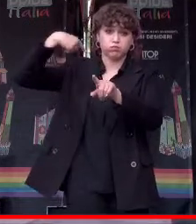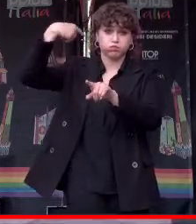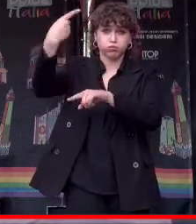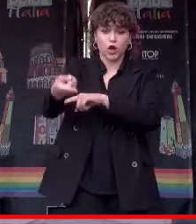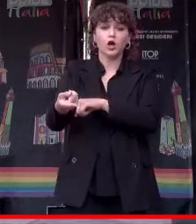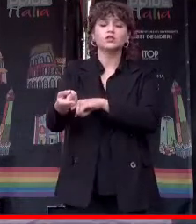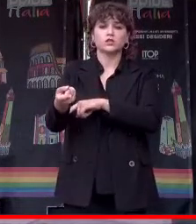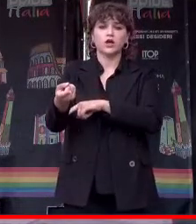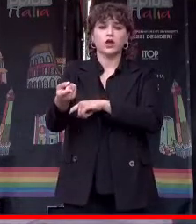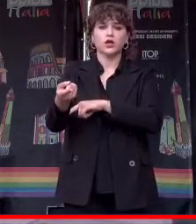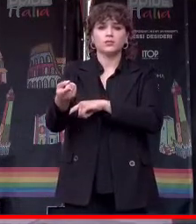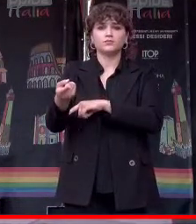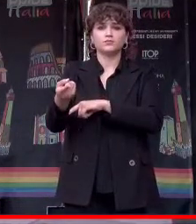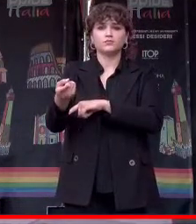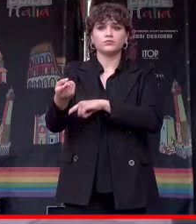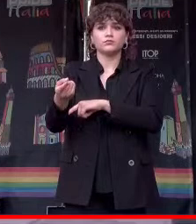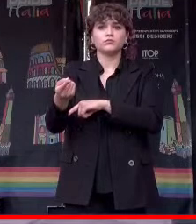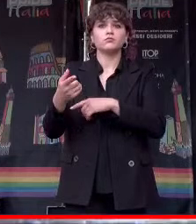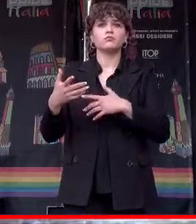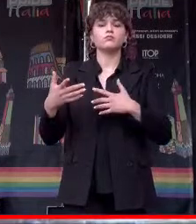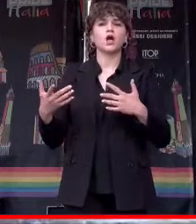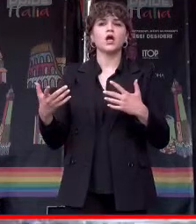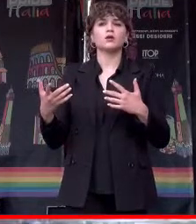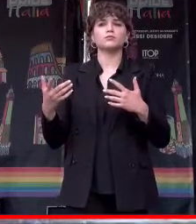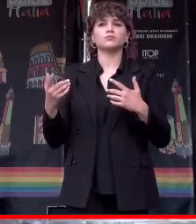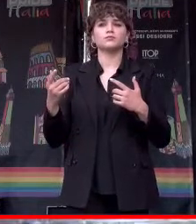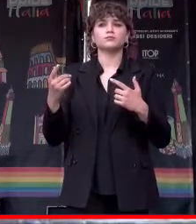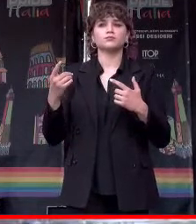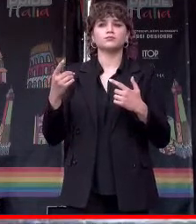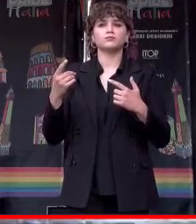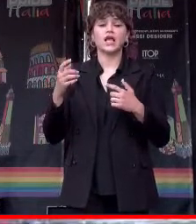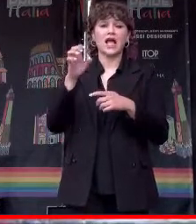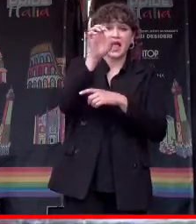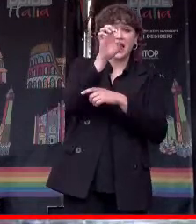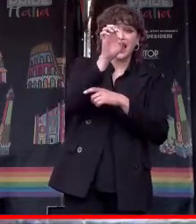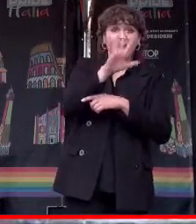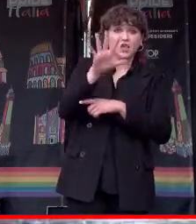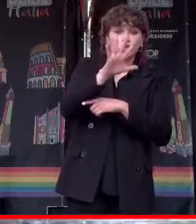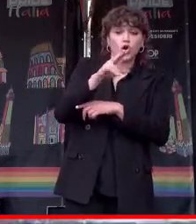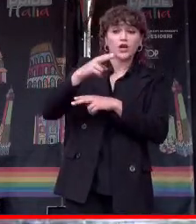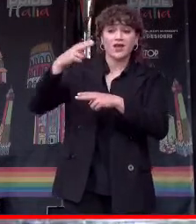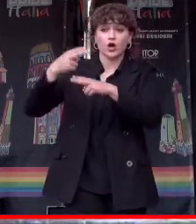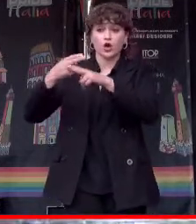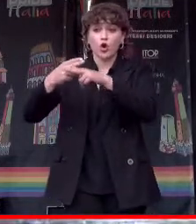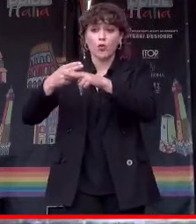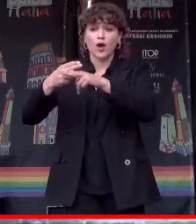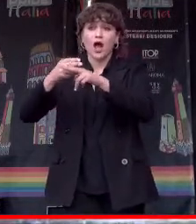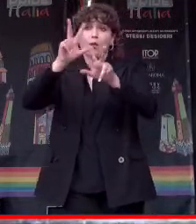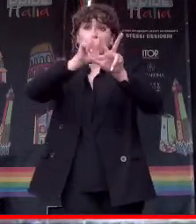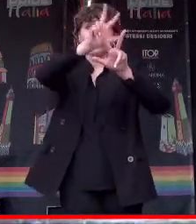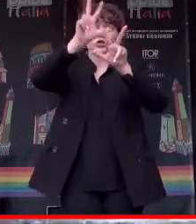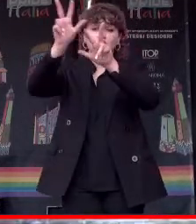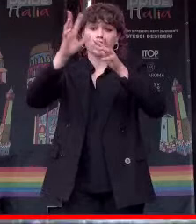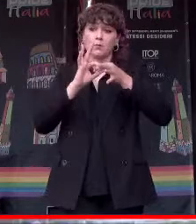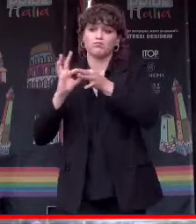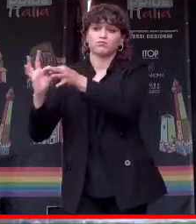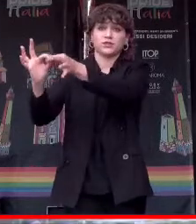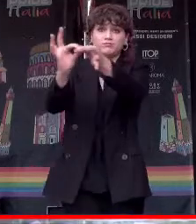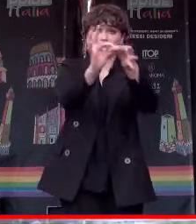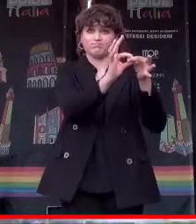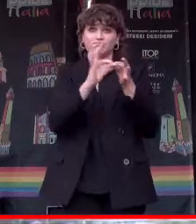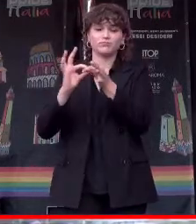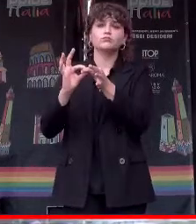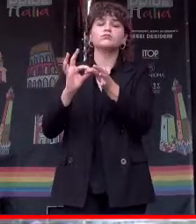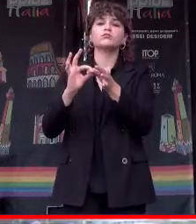prossime settimane, ma con l'allineamento virtuoso fra regione, Roma, municipi, noi potremo su un tema che a me è